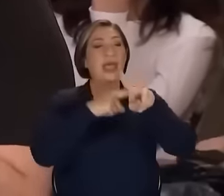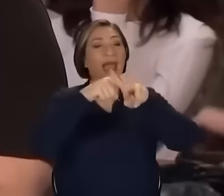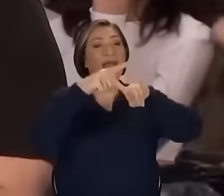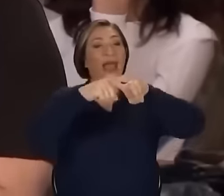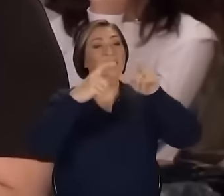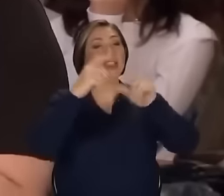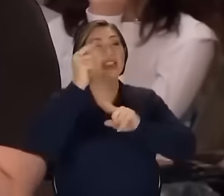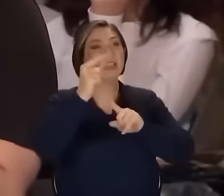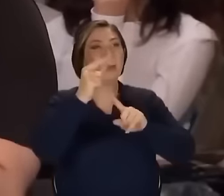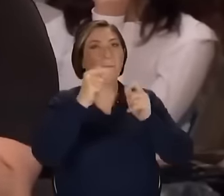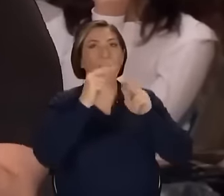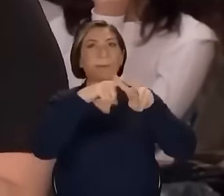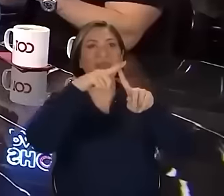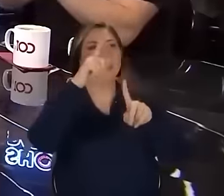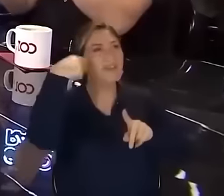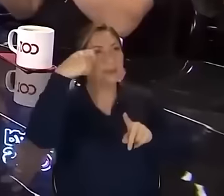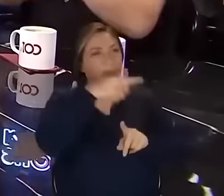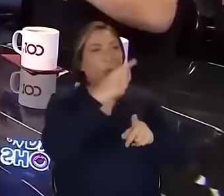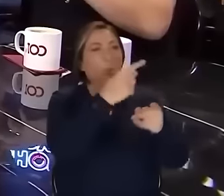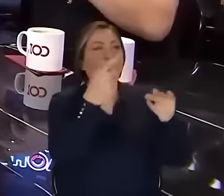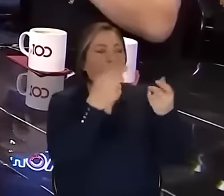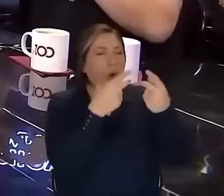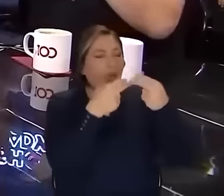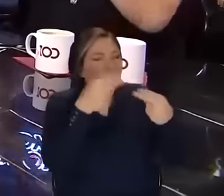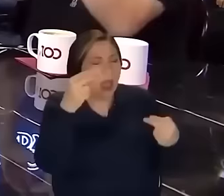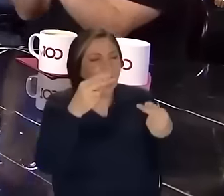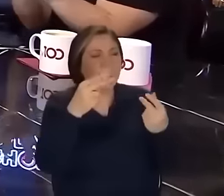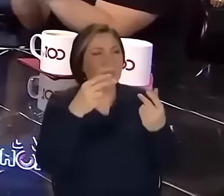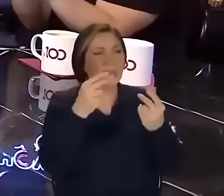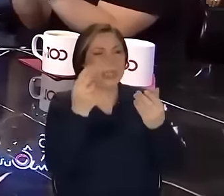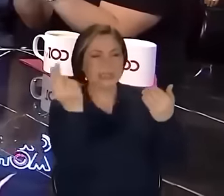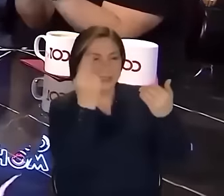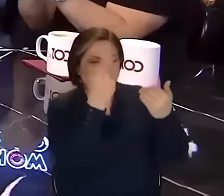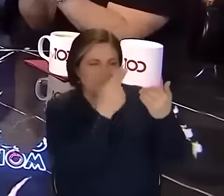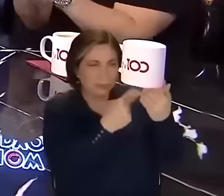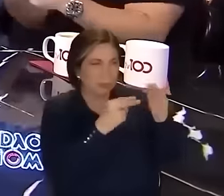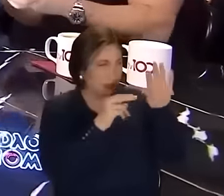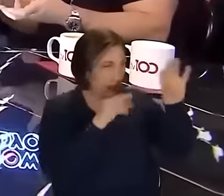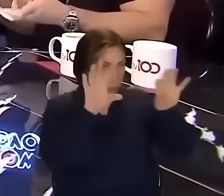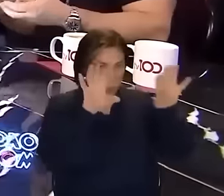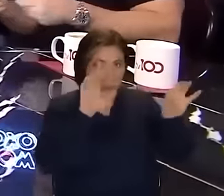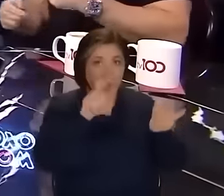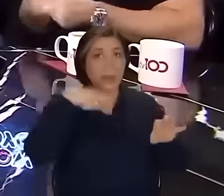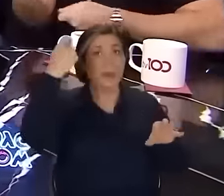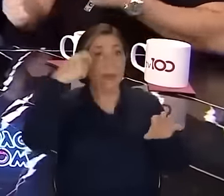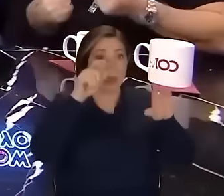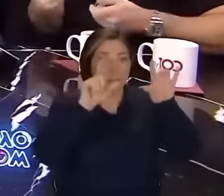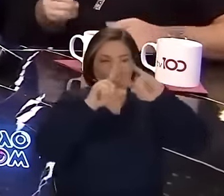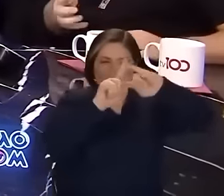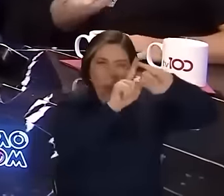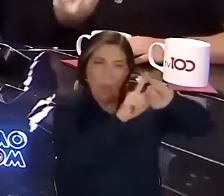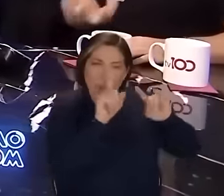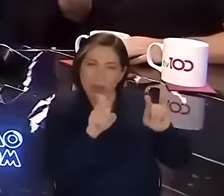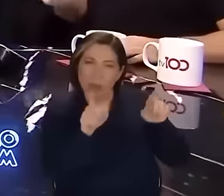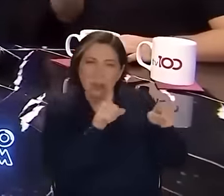Batı'daki çizgi roman karakterleri, öyküsellik falan bu yani karikatür tabloları mı yoksa filmik tablolar mı falan diye bir